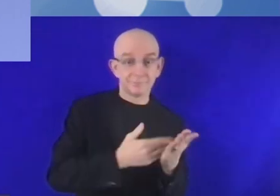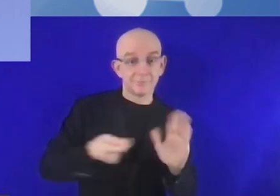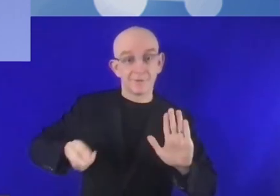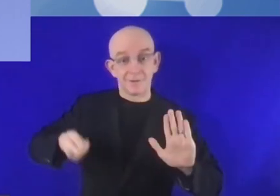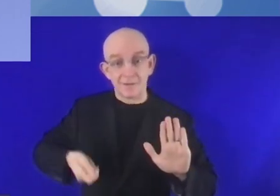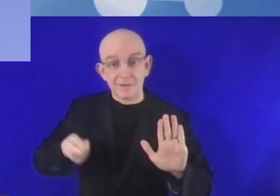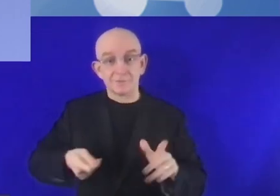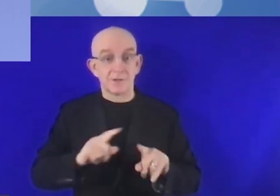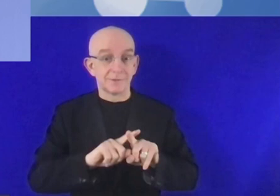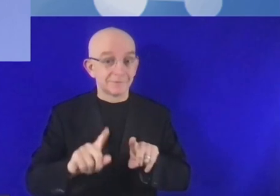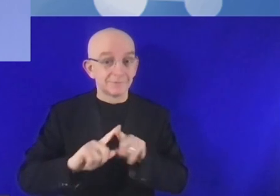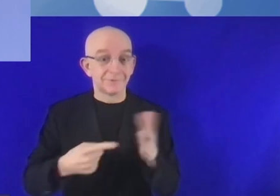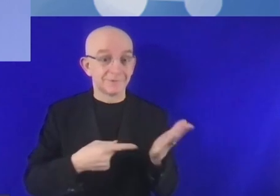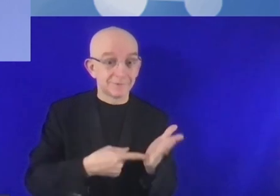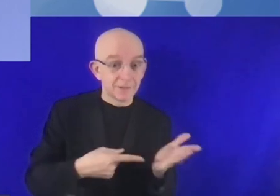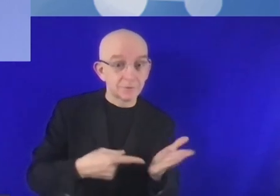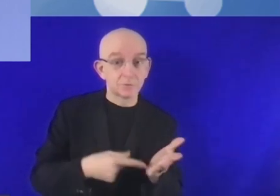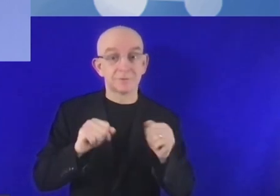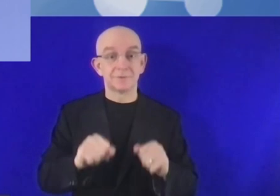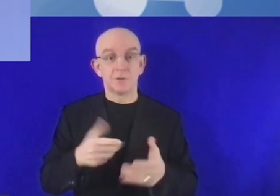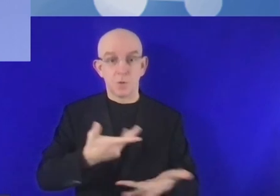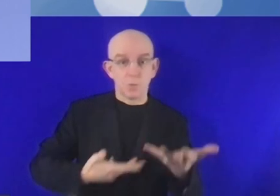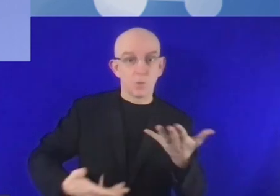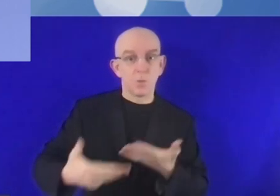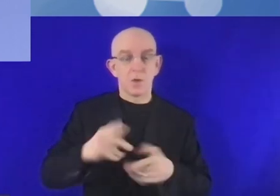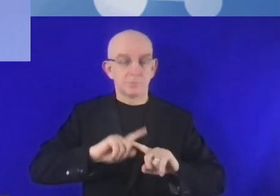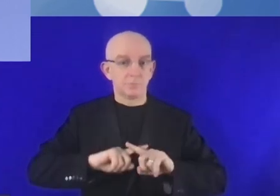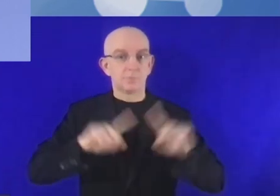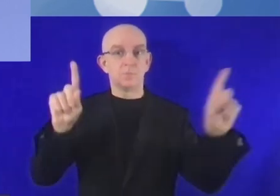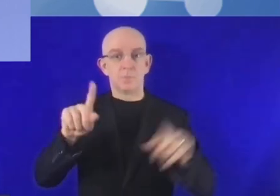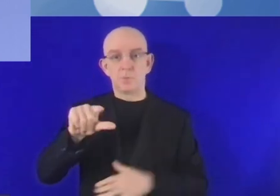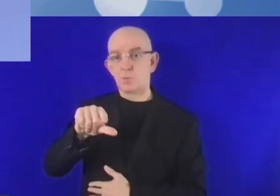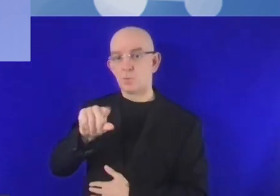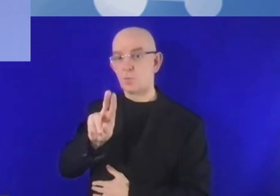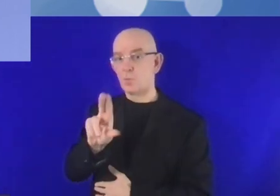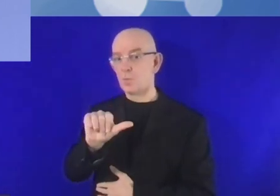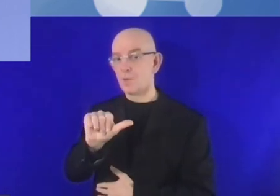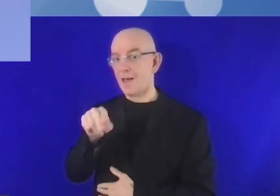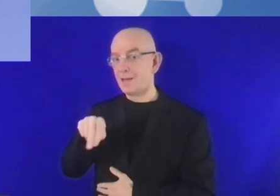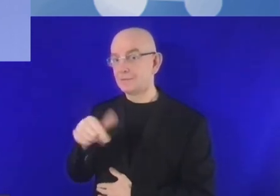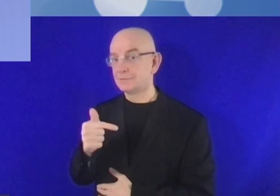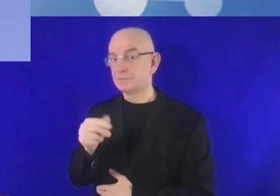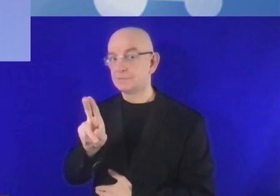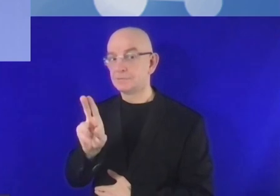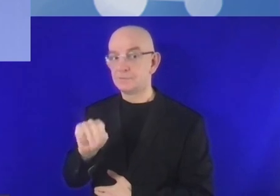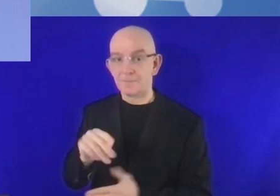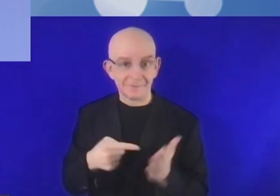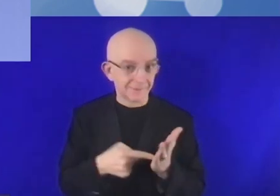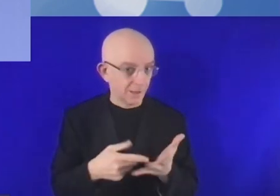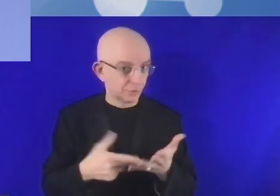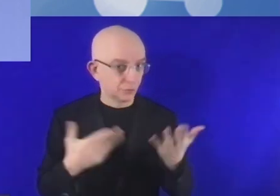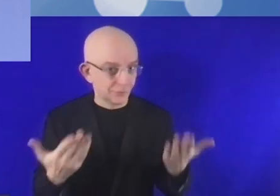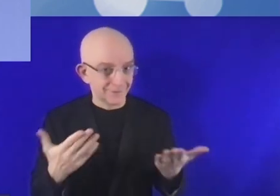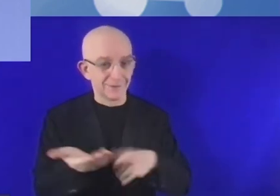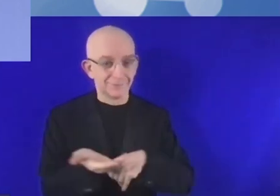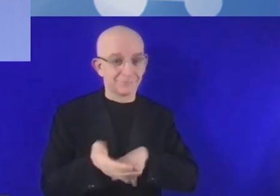technologiach, a także o technologiach przyszłości, w tym o technologiach kwantowych. Usłyszymy głosy ekspertów z całego świata,